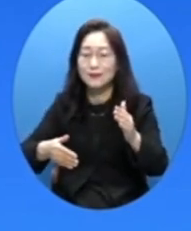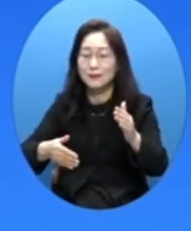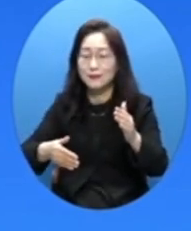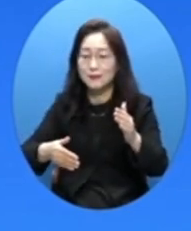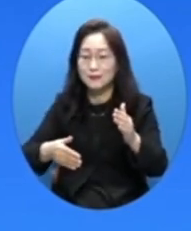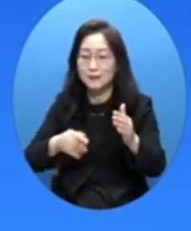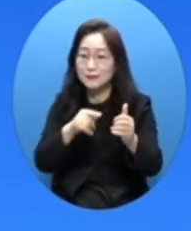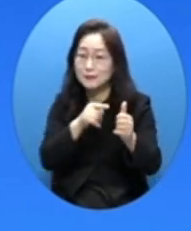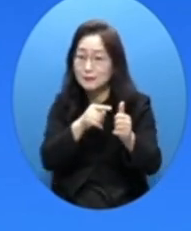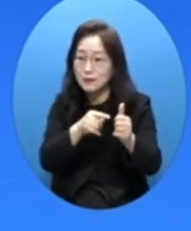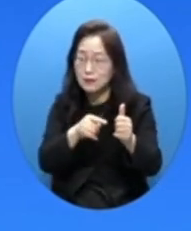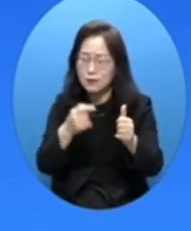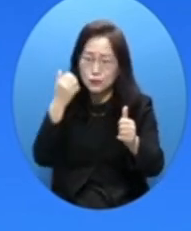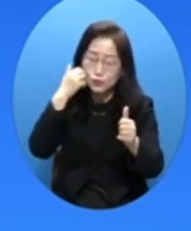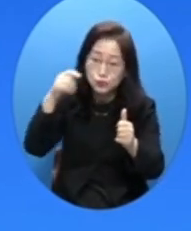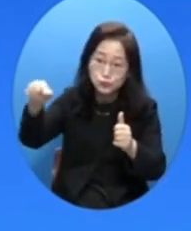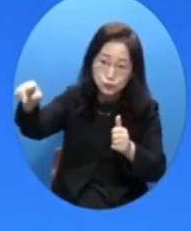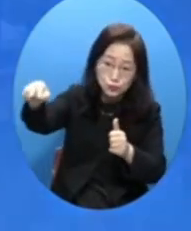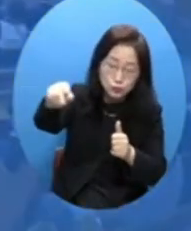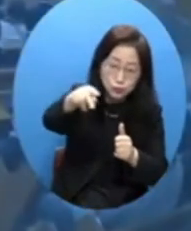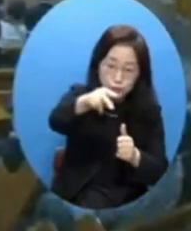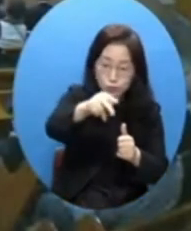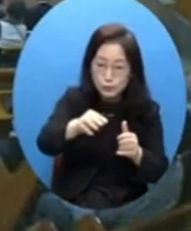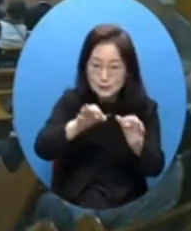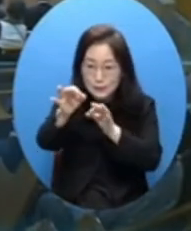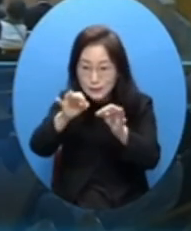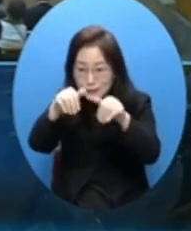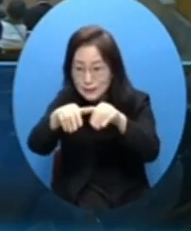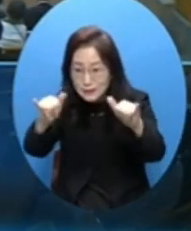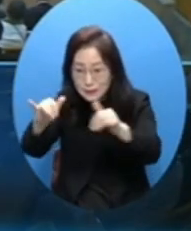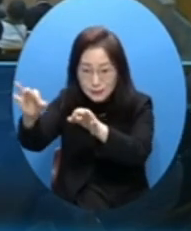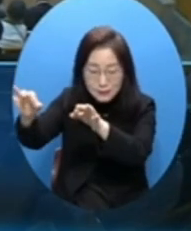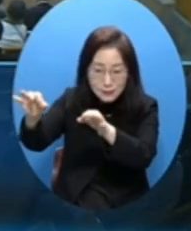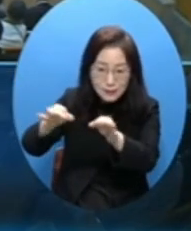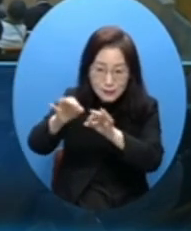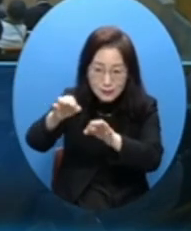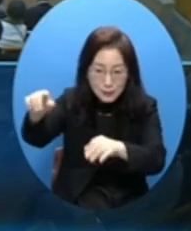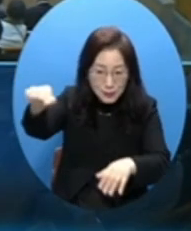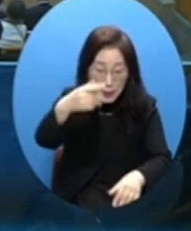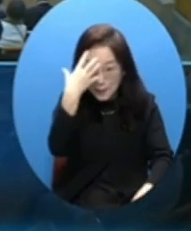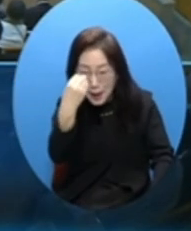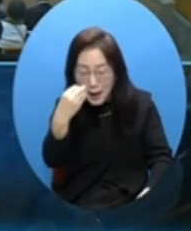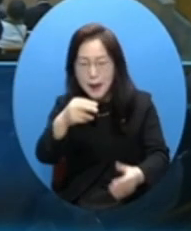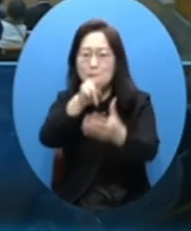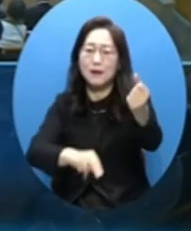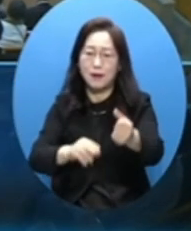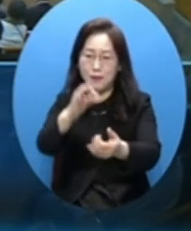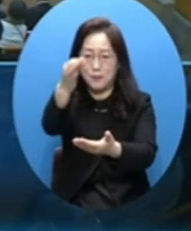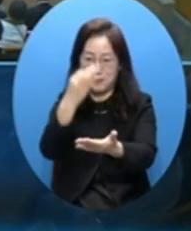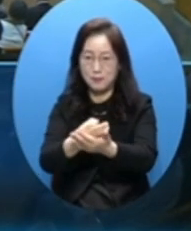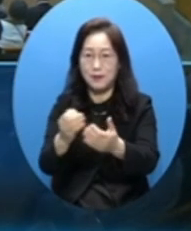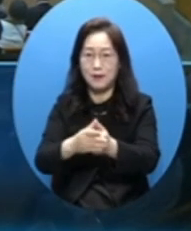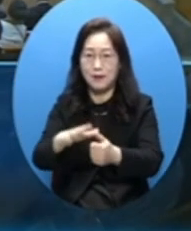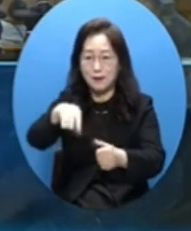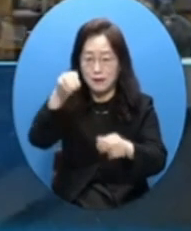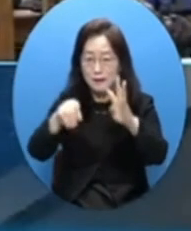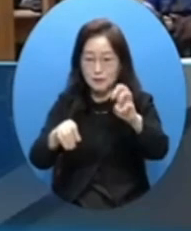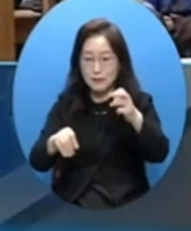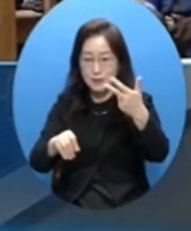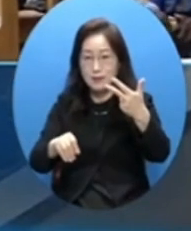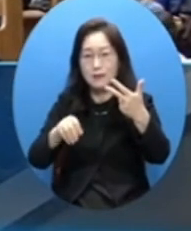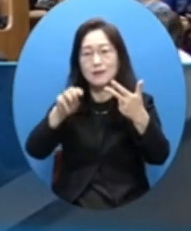그를 지나가는 노예상인을 팔았습니다 첫 번째 시련이었습니다 성경 보니까 창세기 30장 28절입니다 그때